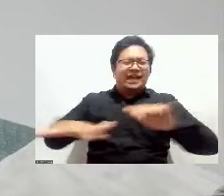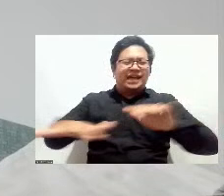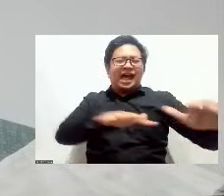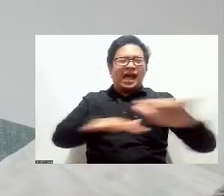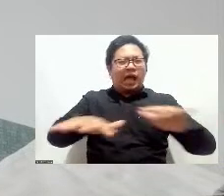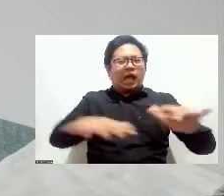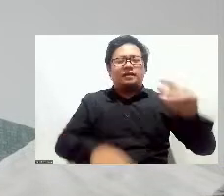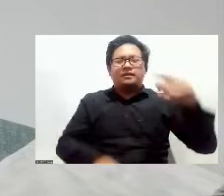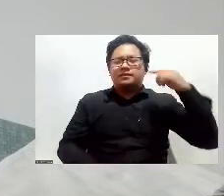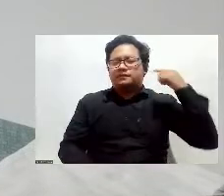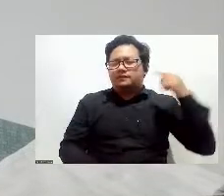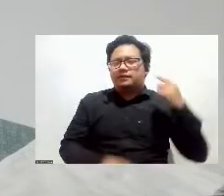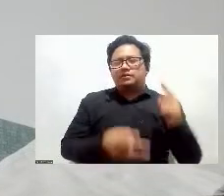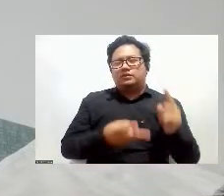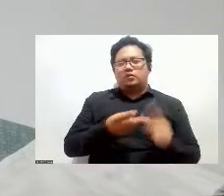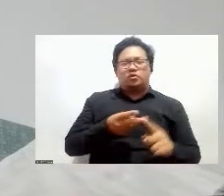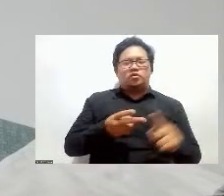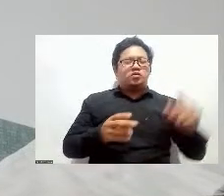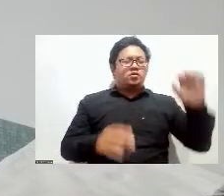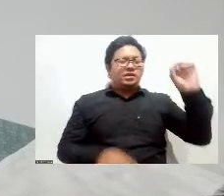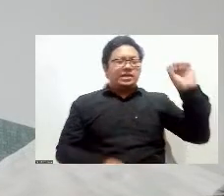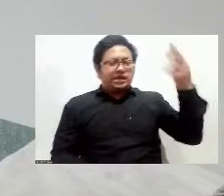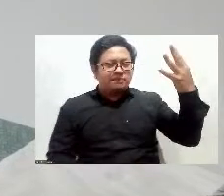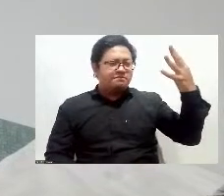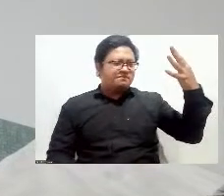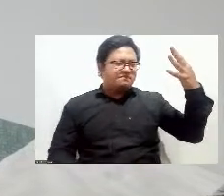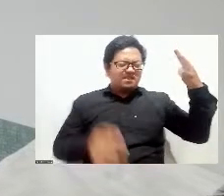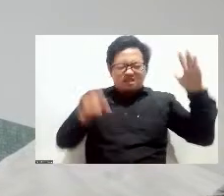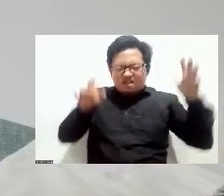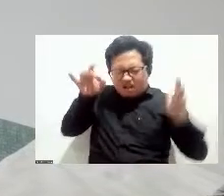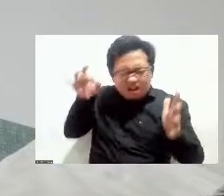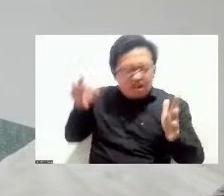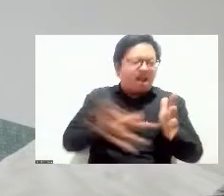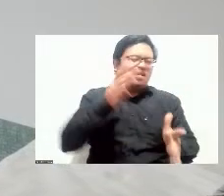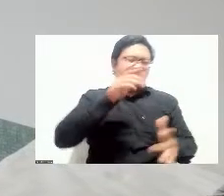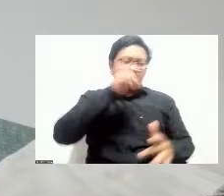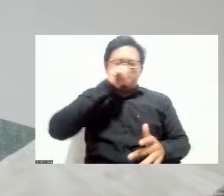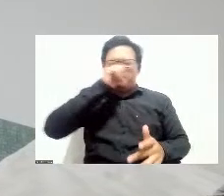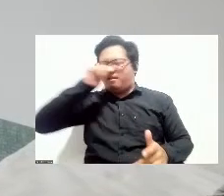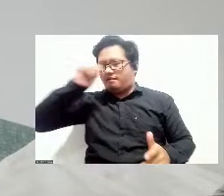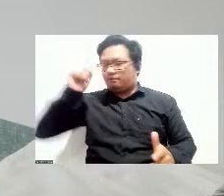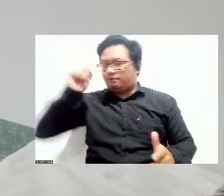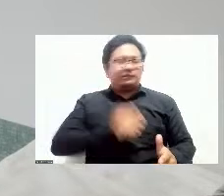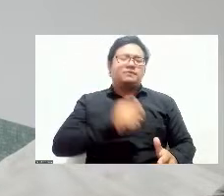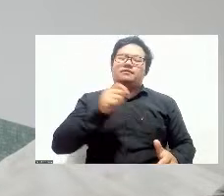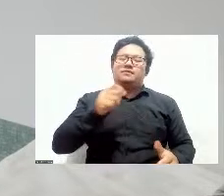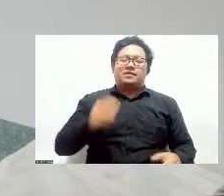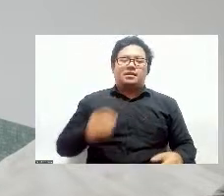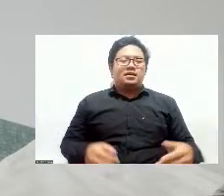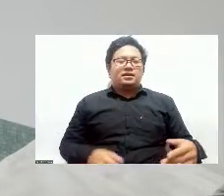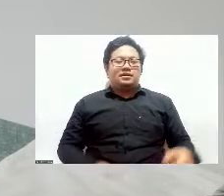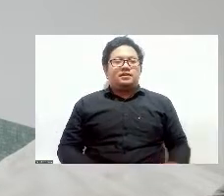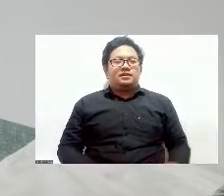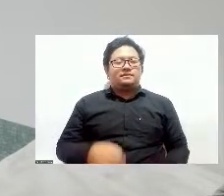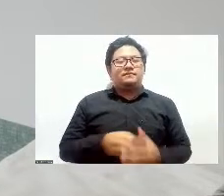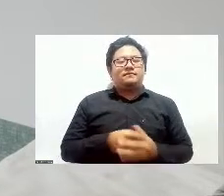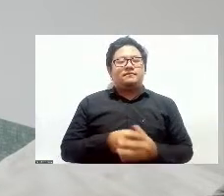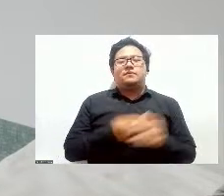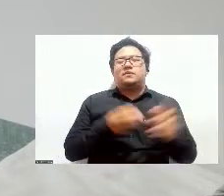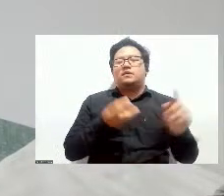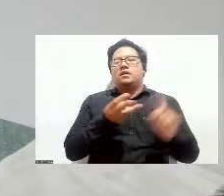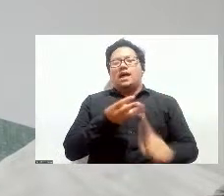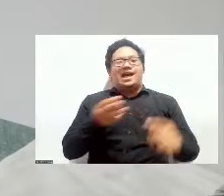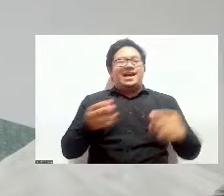iklim yang semakin ekstrem dan nggak Ketebak Hai belum lagi dampak sosial-ekonomi dari